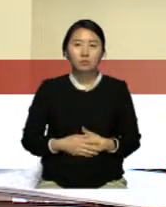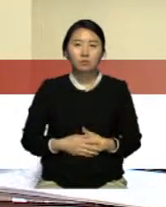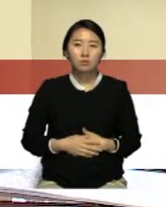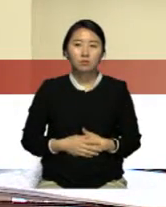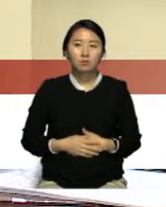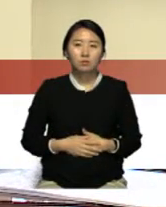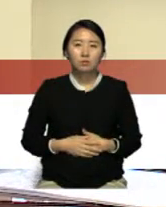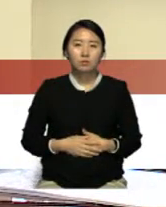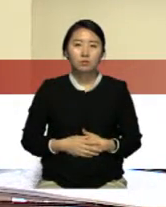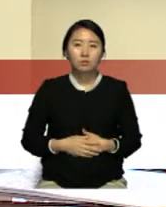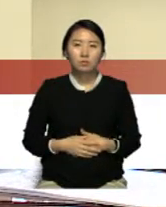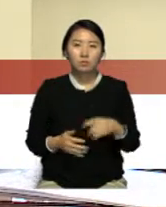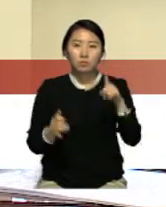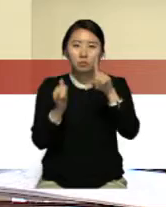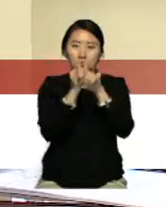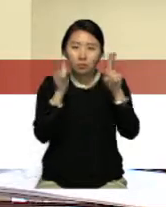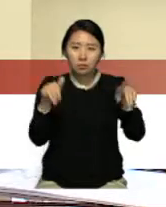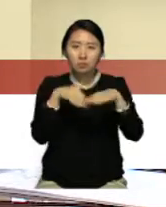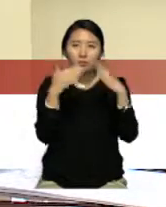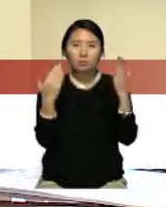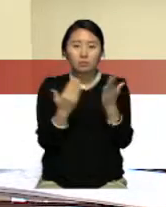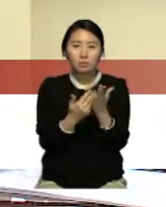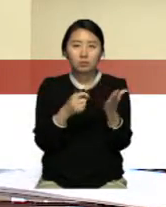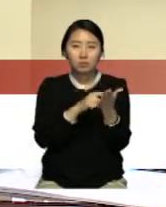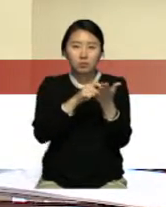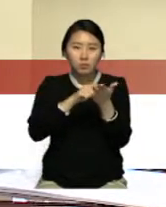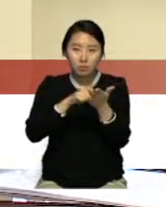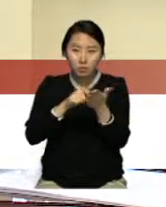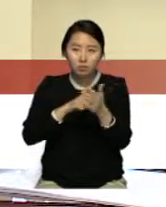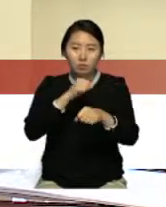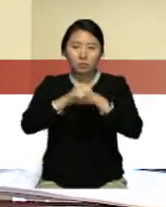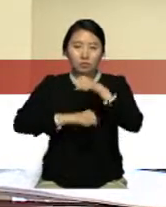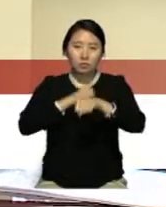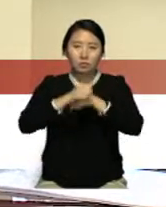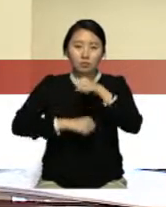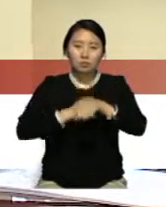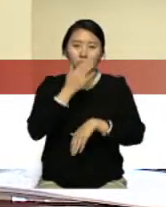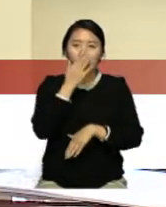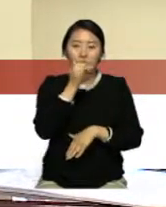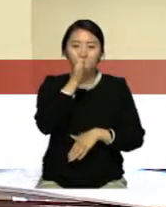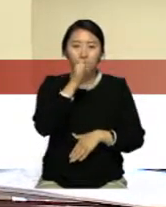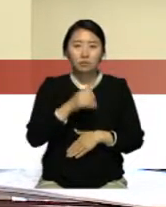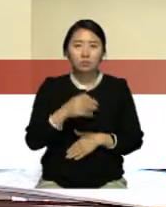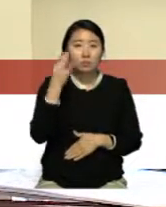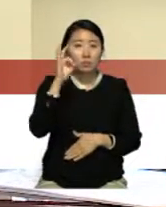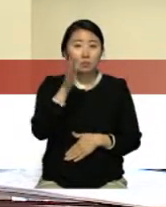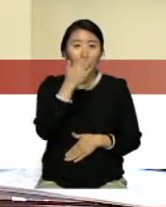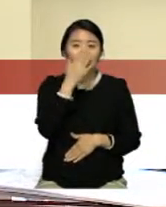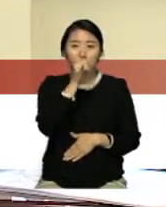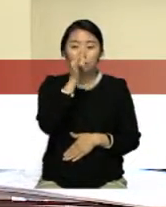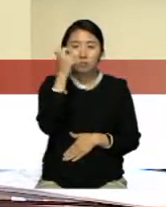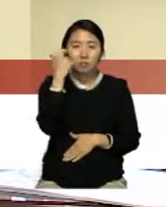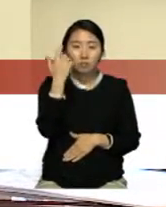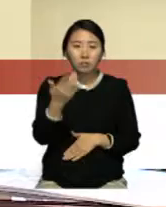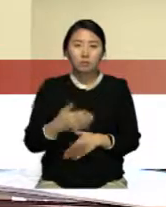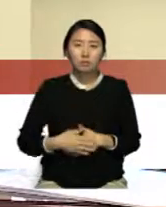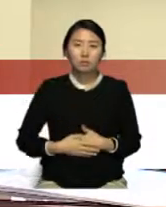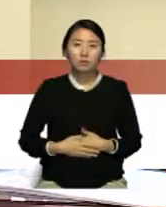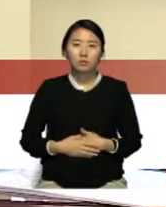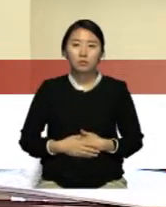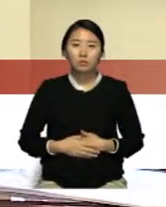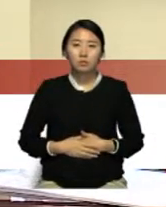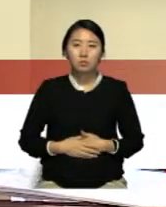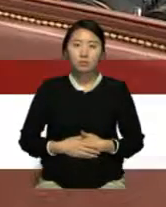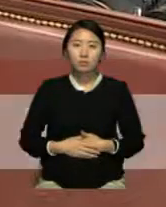명. 예? 이거 보십시오. 이게 한 사람이 서명 날인을 다 한 겁니다, 이게. 그죠? 이거 인정할